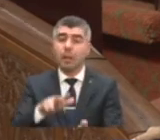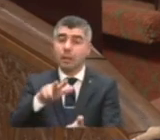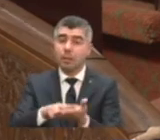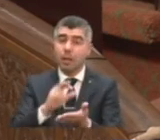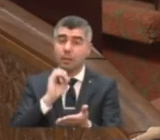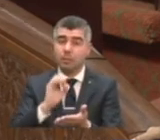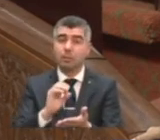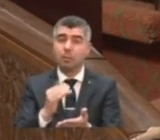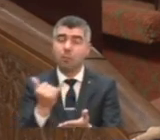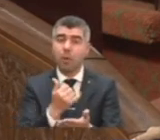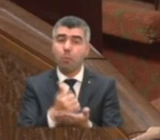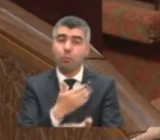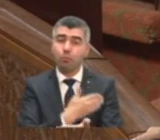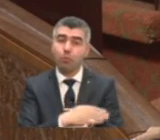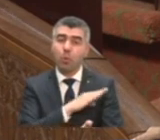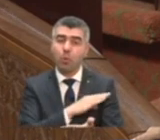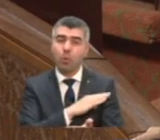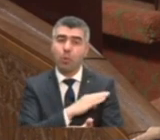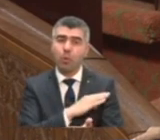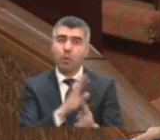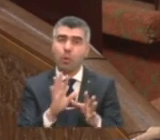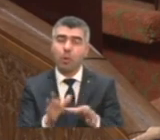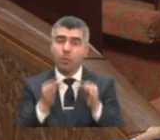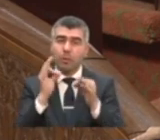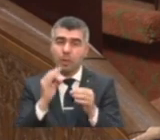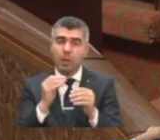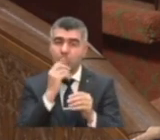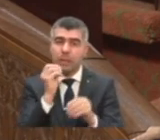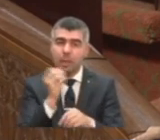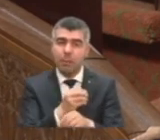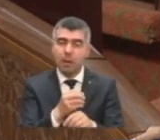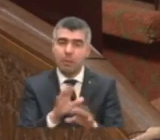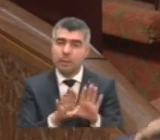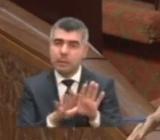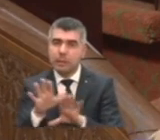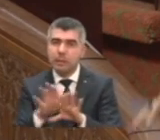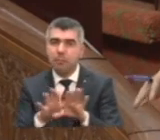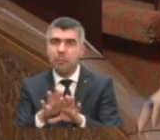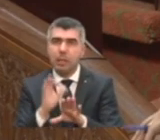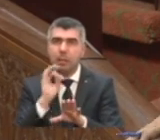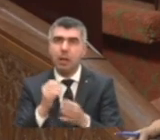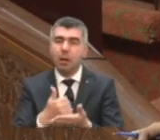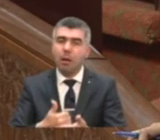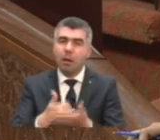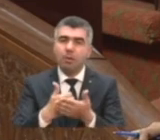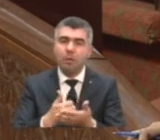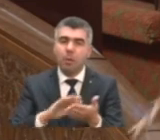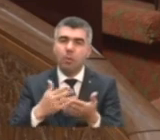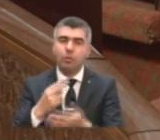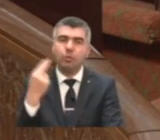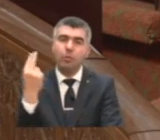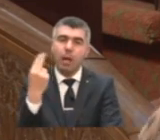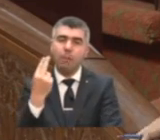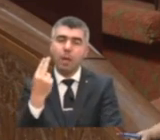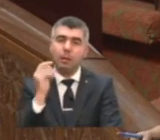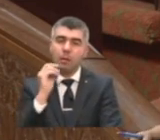مبدأ المسؤولية الموسعة لمنتجي النفايات، ووضع إطار حكامة خاص بتدبير النفايات، وتحفيز طبعا البحث العلمي والتنمية والابتكار.